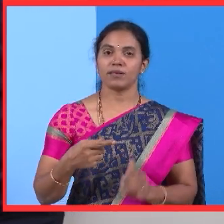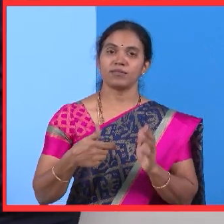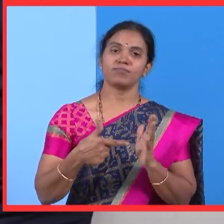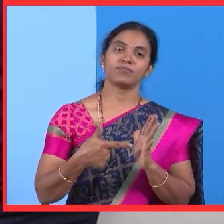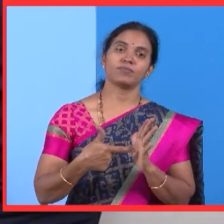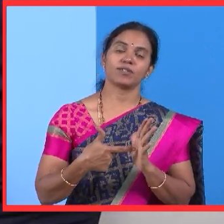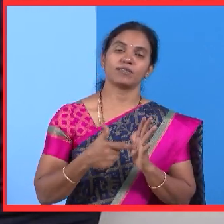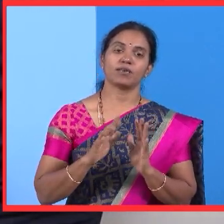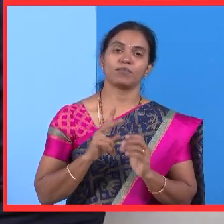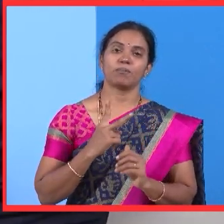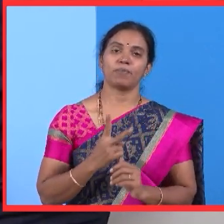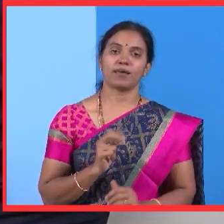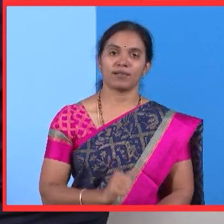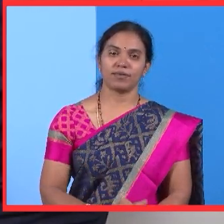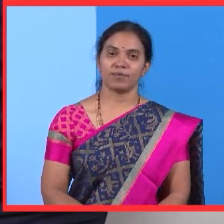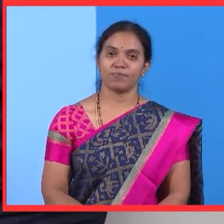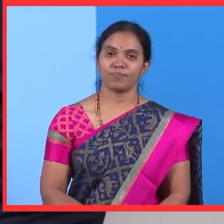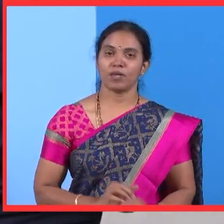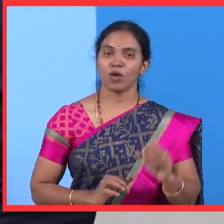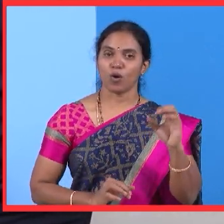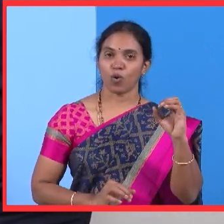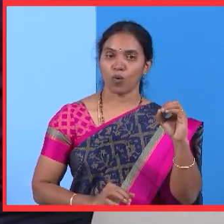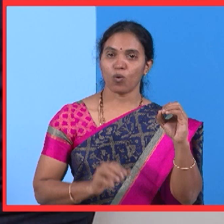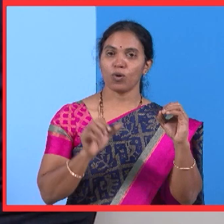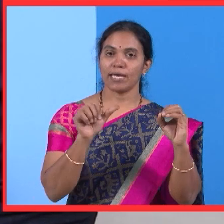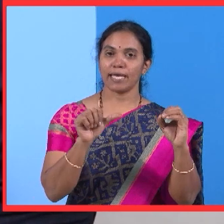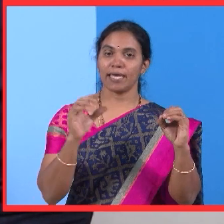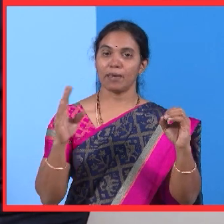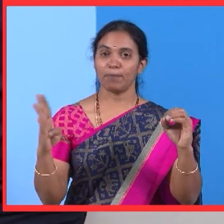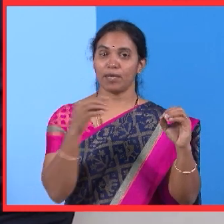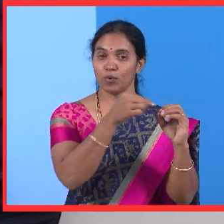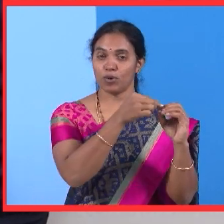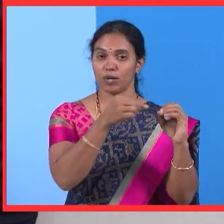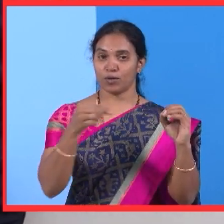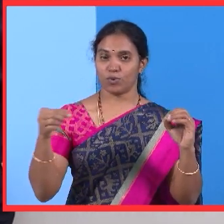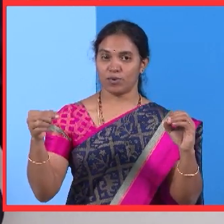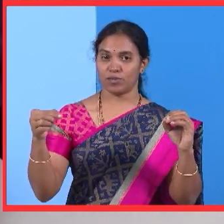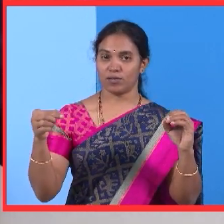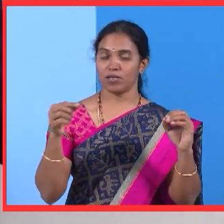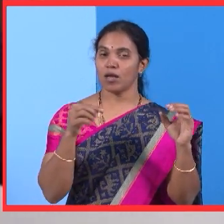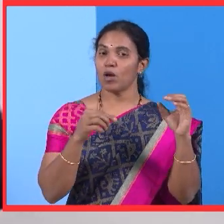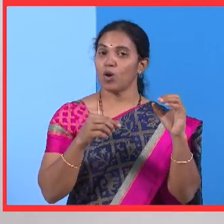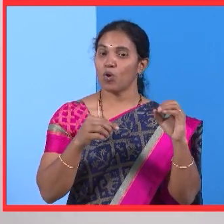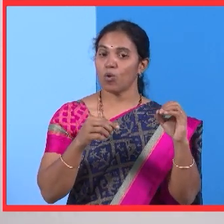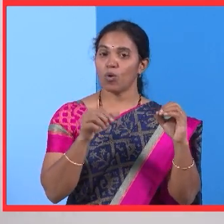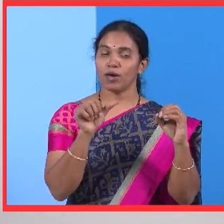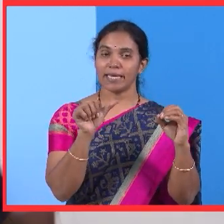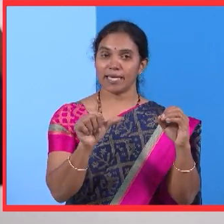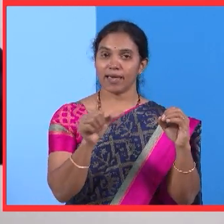ஓ ஏ பி, ஓவிலிருந்து ஏ வரை உள்ள தூரம் 5